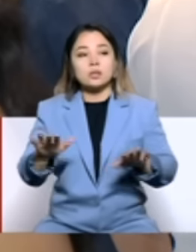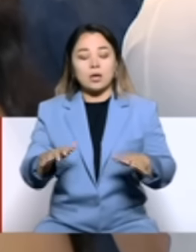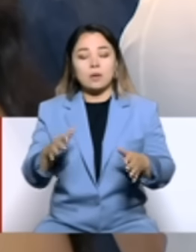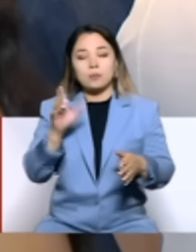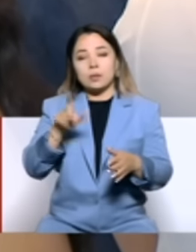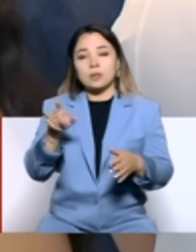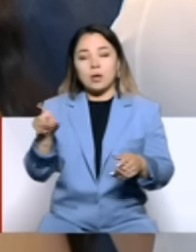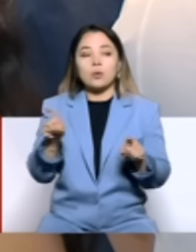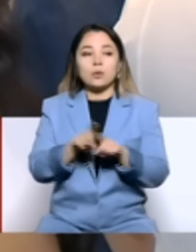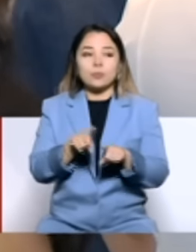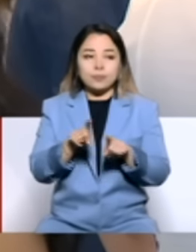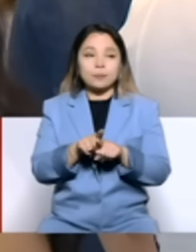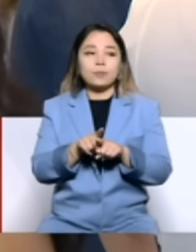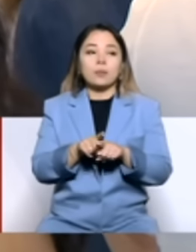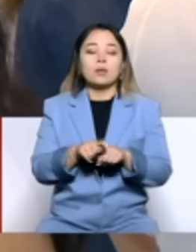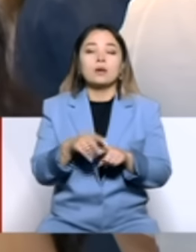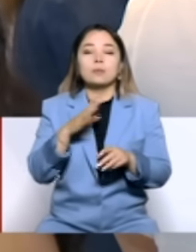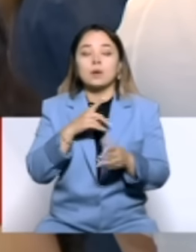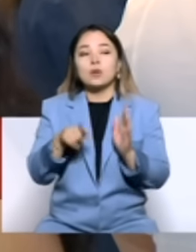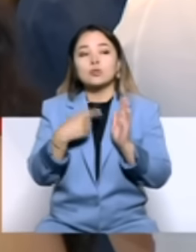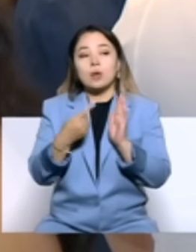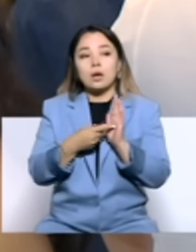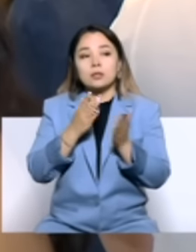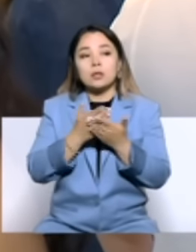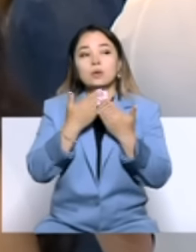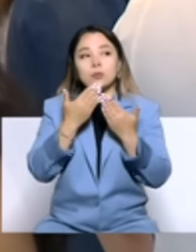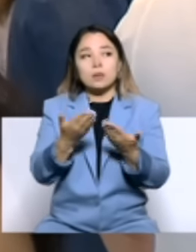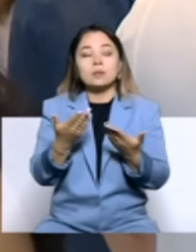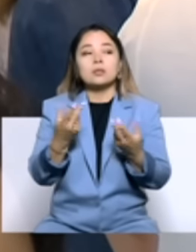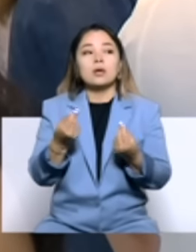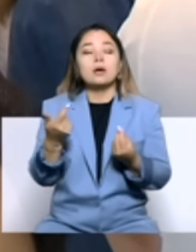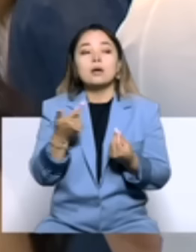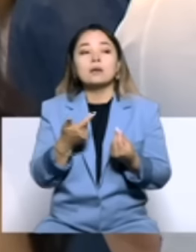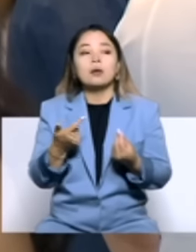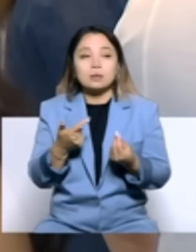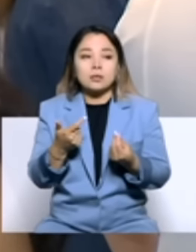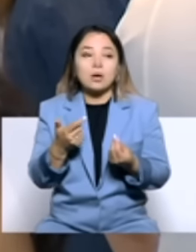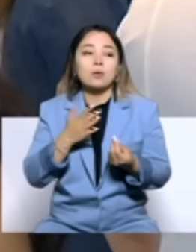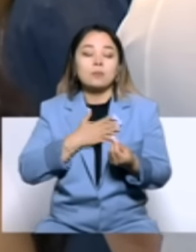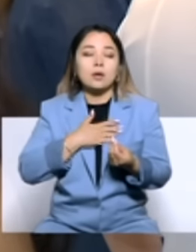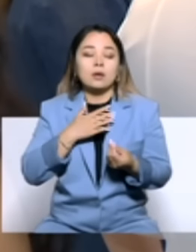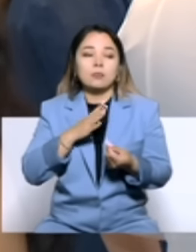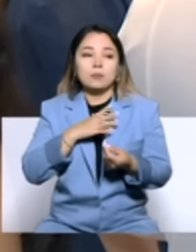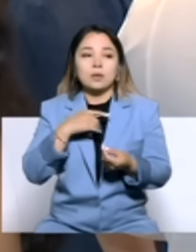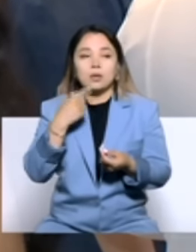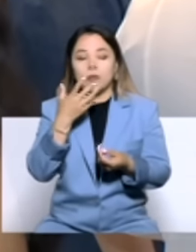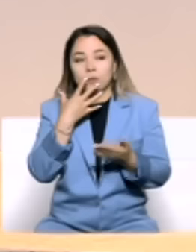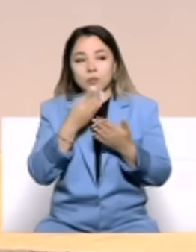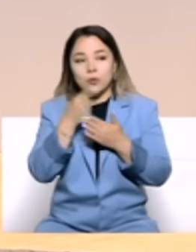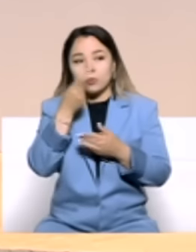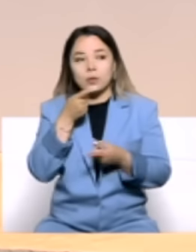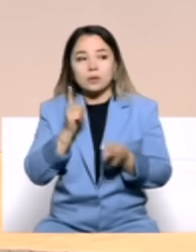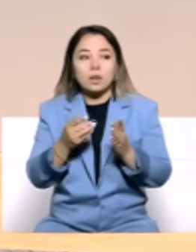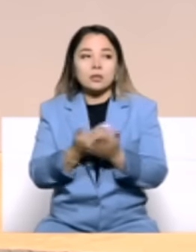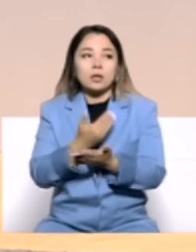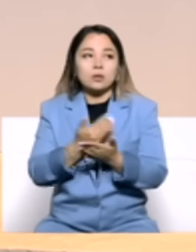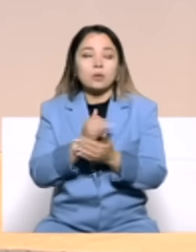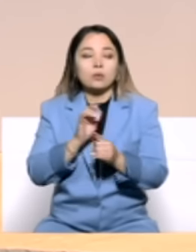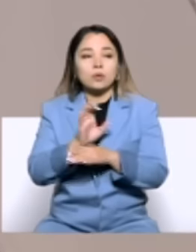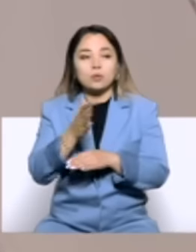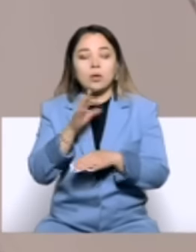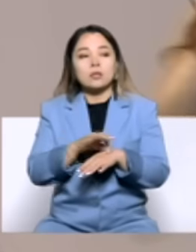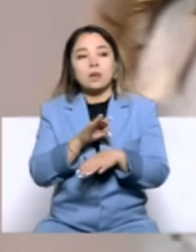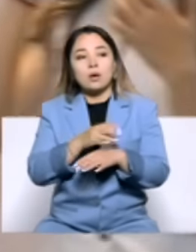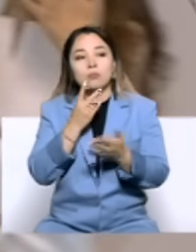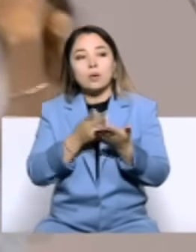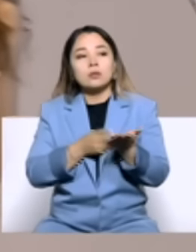орналасқан адамдардың да бірінші қоятын сұрағы, где гарантия, что мои данные никуда не уйдут. Неге менің әйелім барын